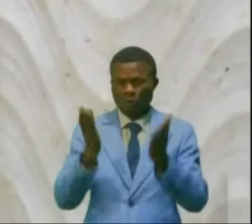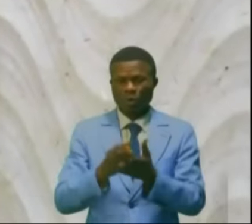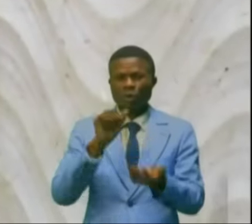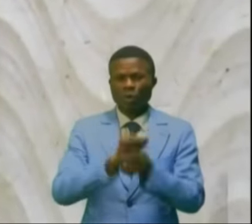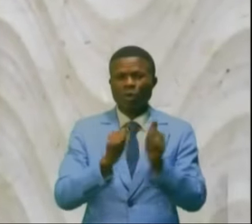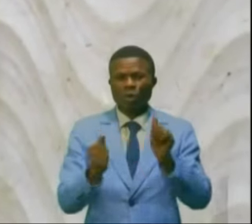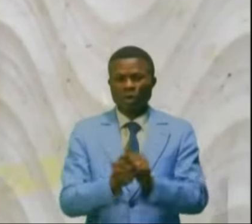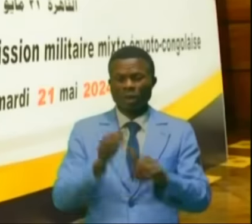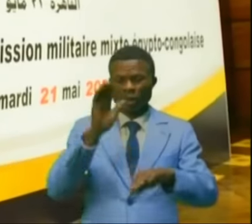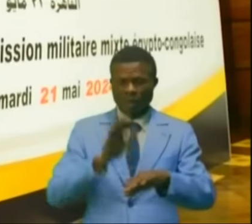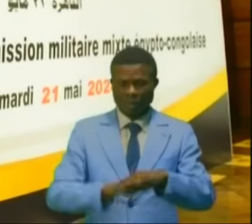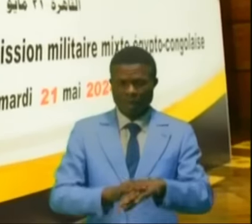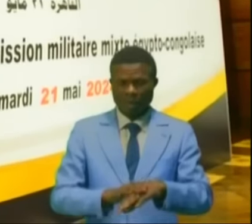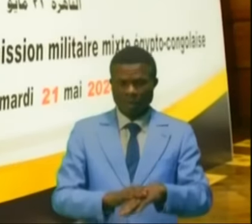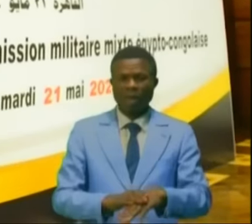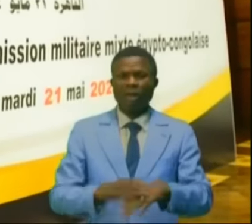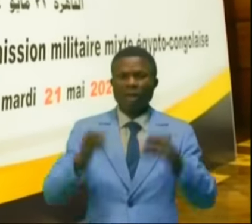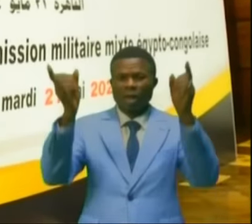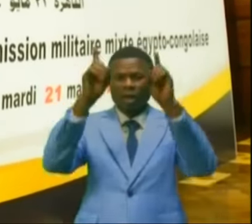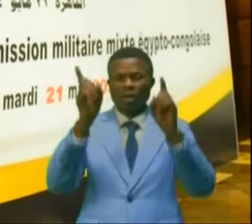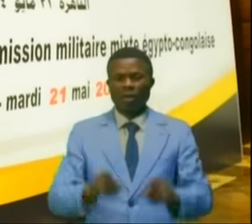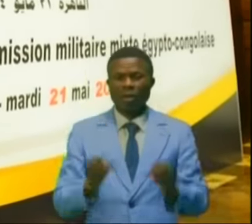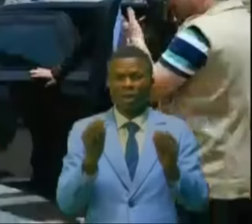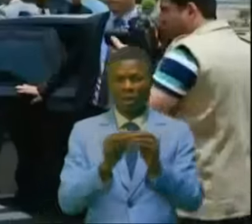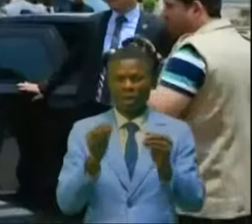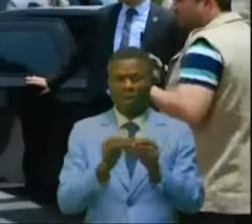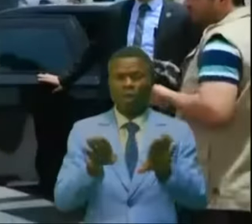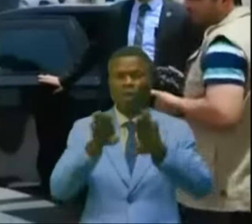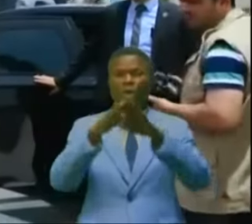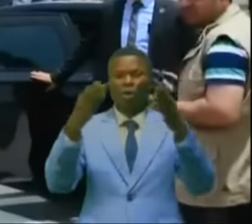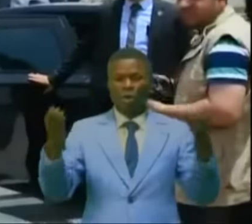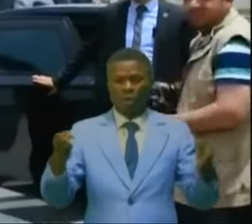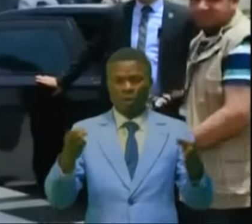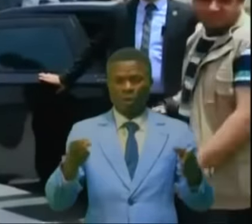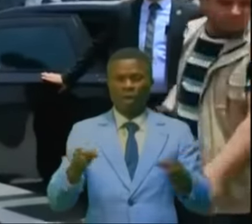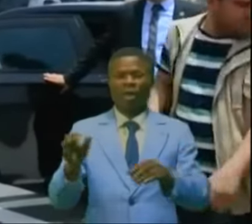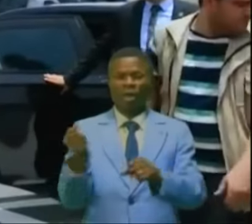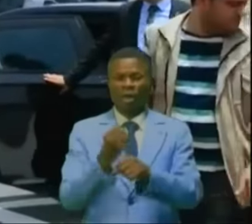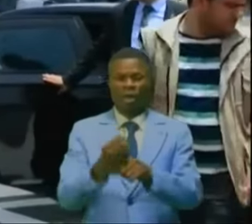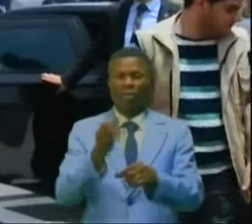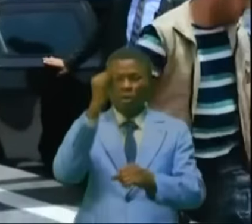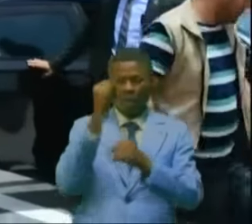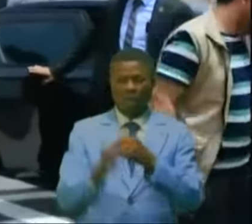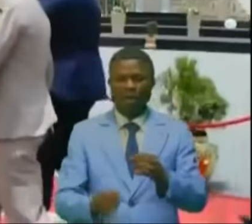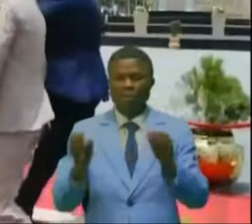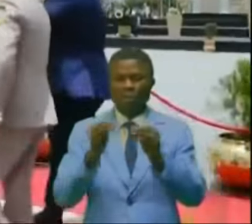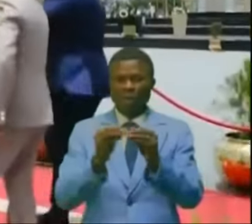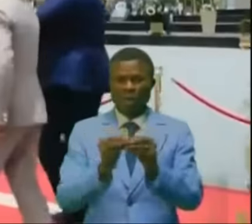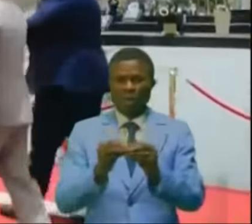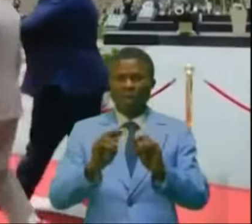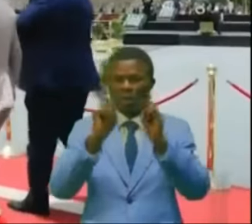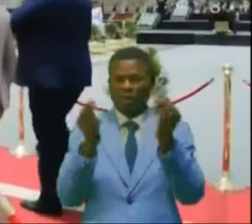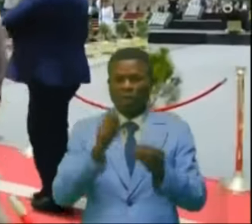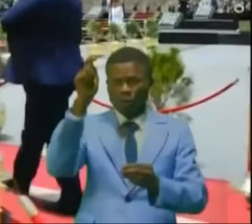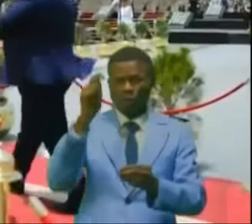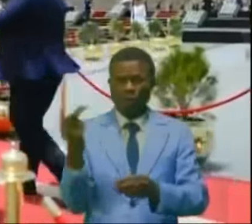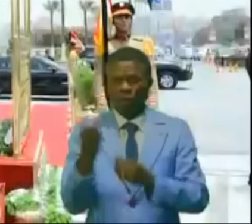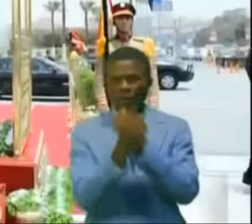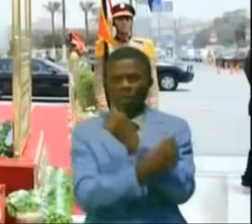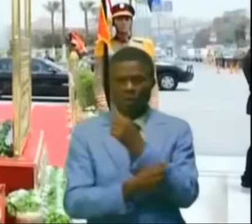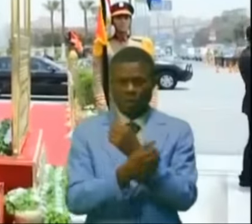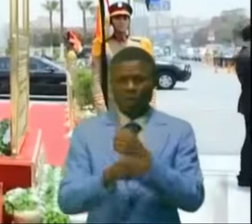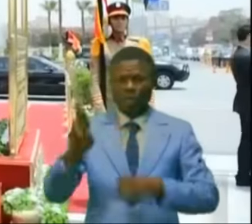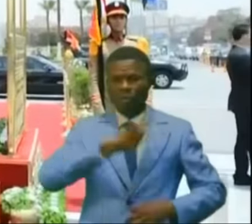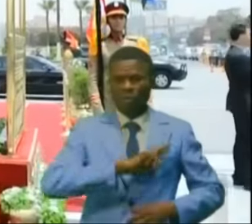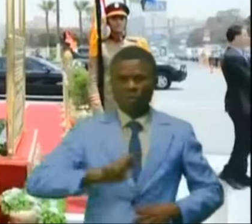questions touchant à l'Afrique. La réunion d'ouverture et la séance de clôture de cette grande commission militaire mixte